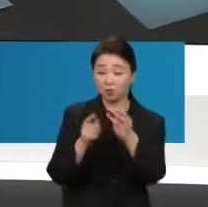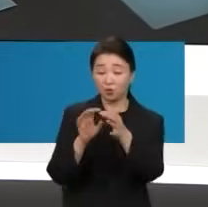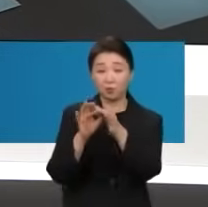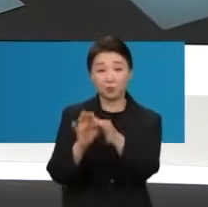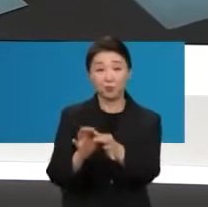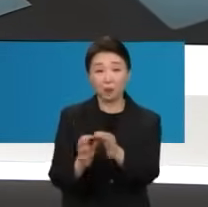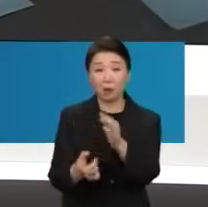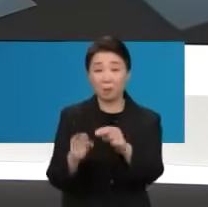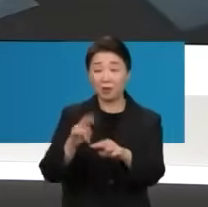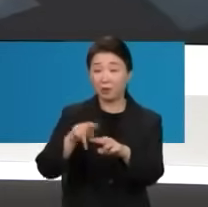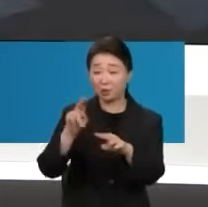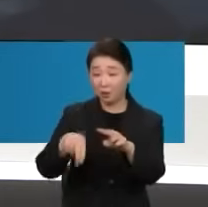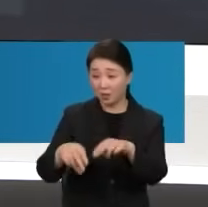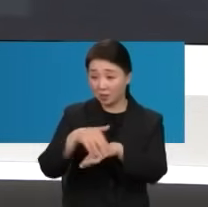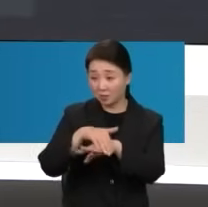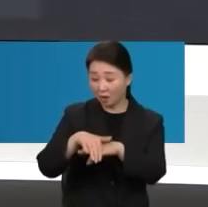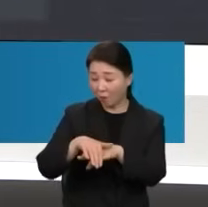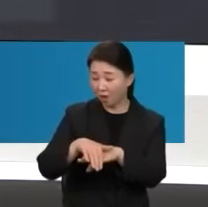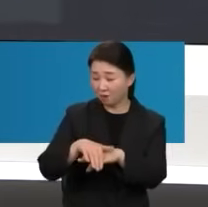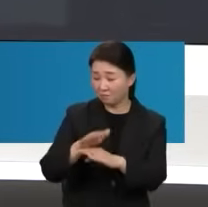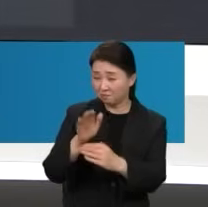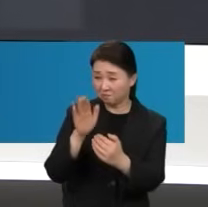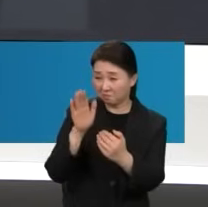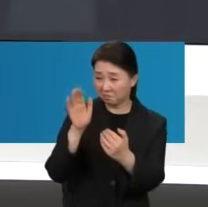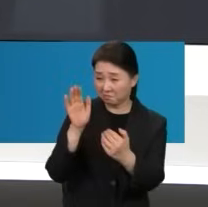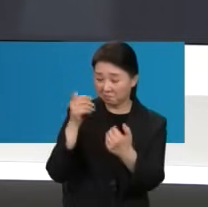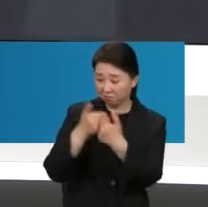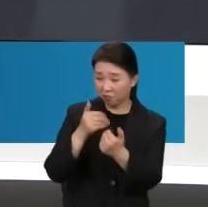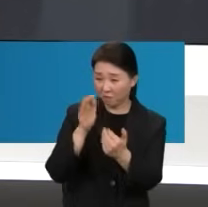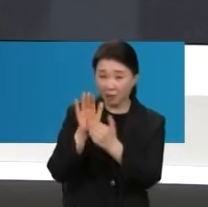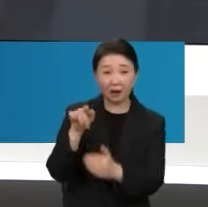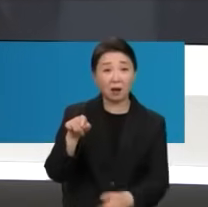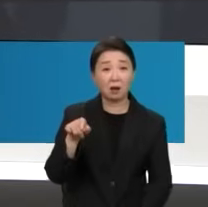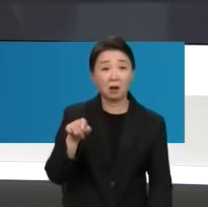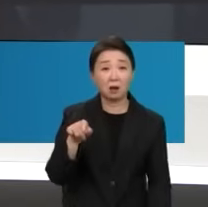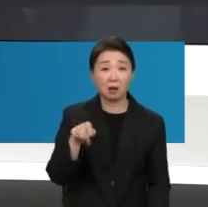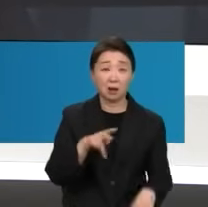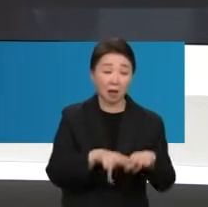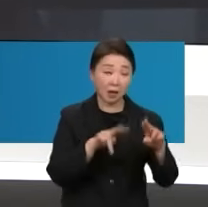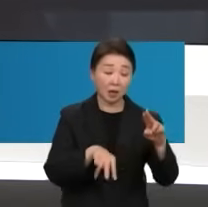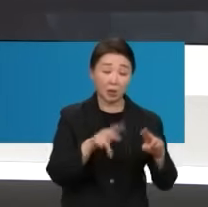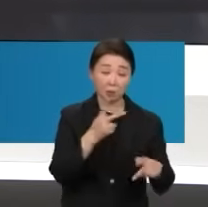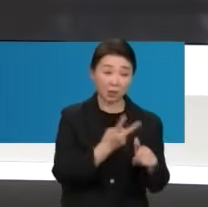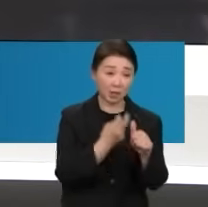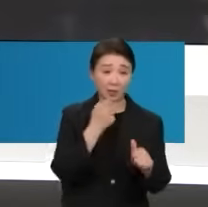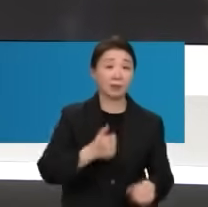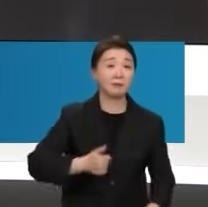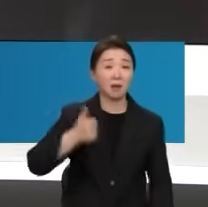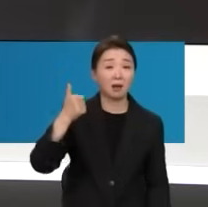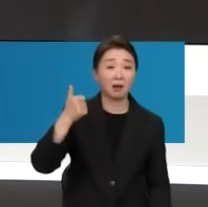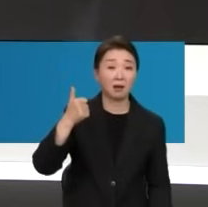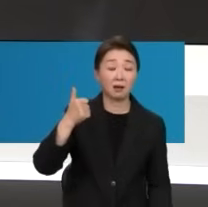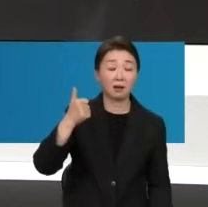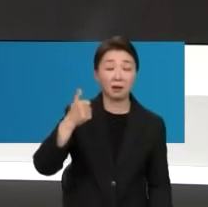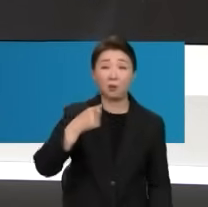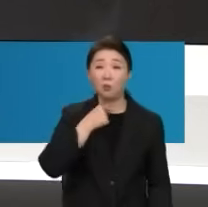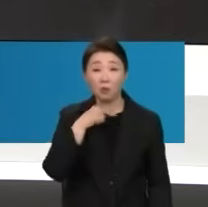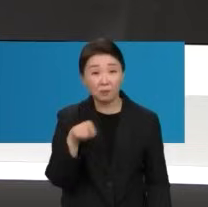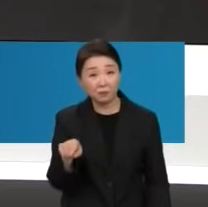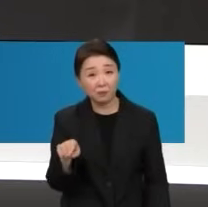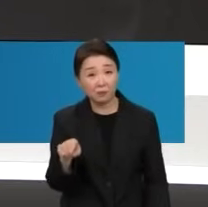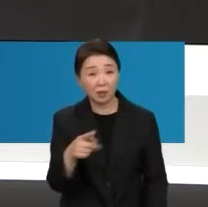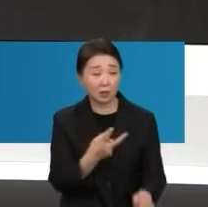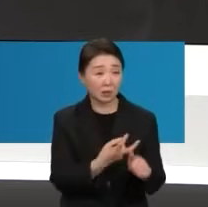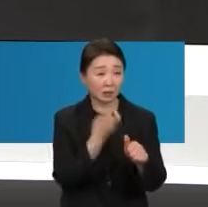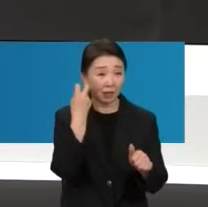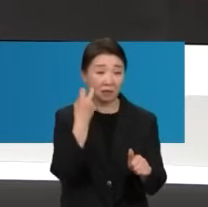퇴진 로드맵조차도 받을 수 없다는 입장입니다. 하야보다 탄핵이 낫다는 목소리까지 나오는 상황인데 그러면서 이